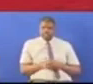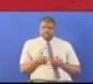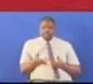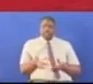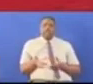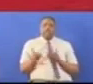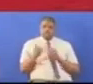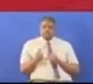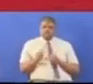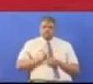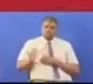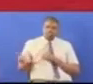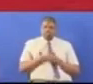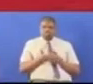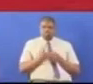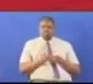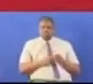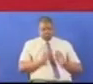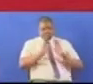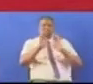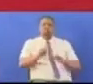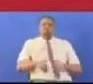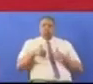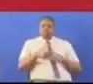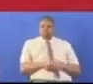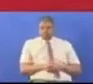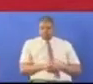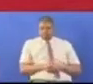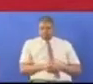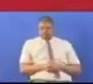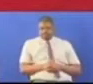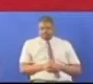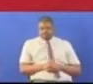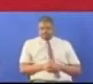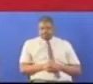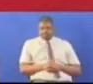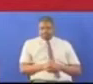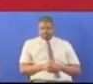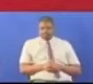yanaweza kurejelewa na bunge. Pamoja na hayo, Mheshimiwa Naibu Speaker,